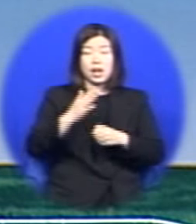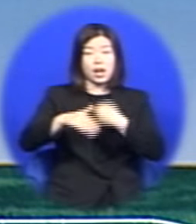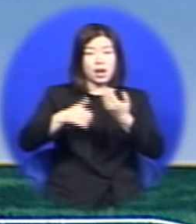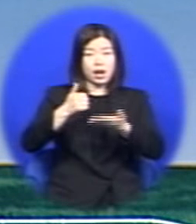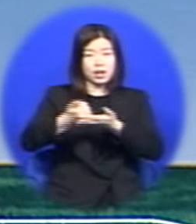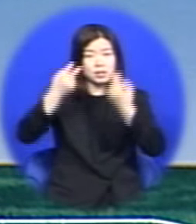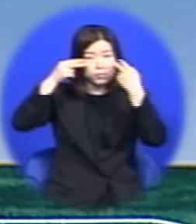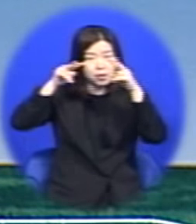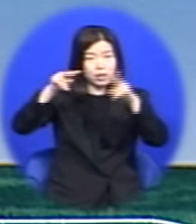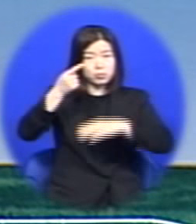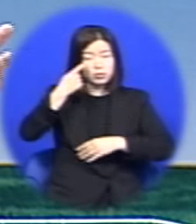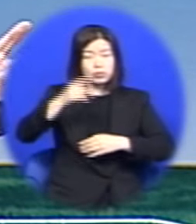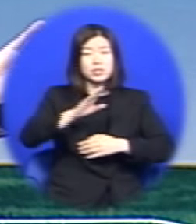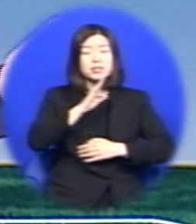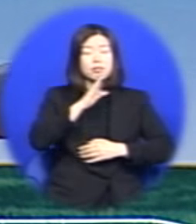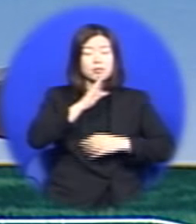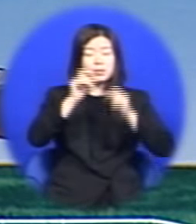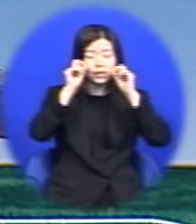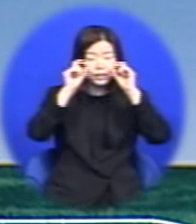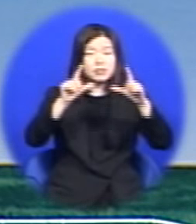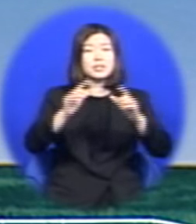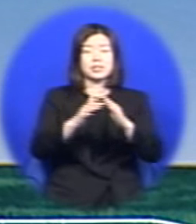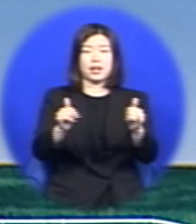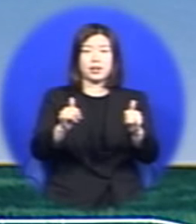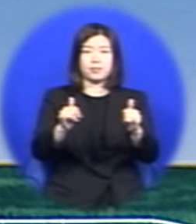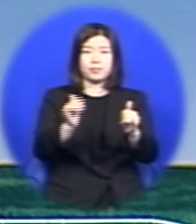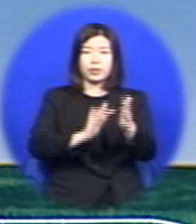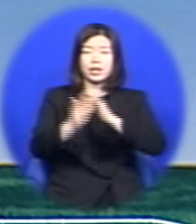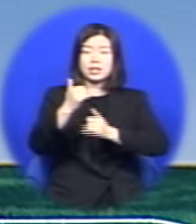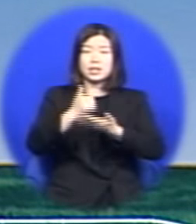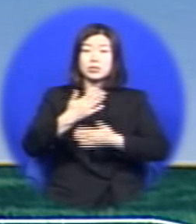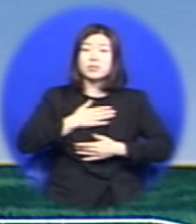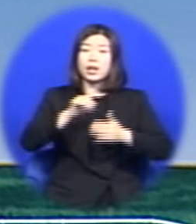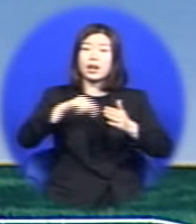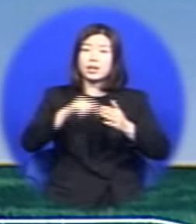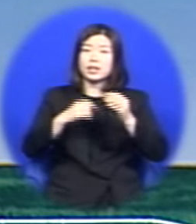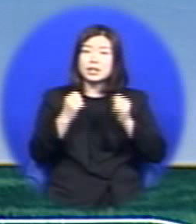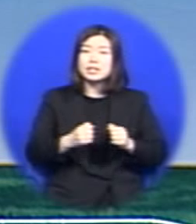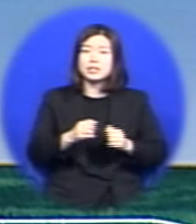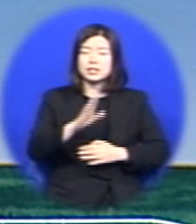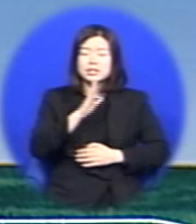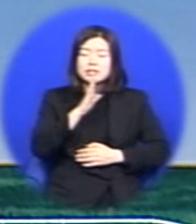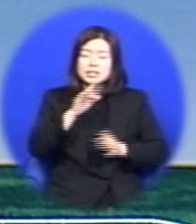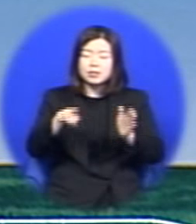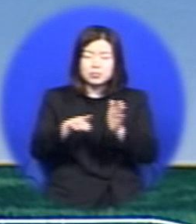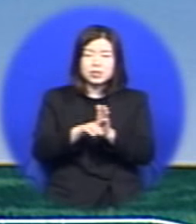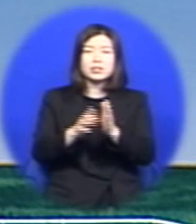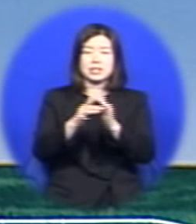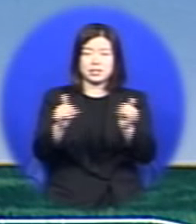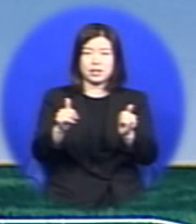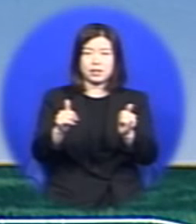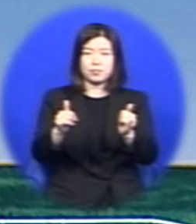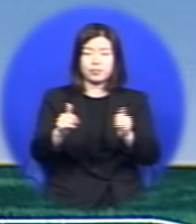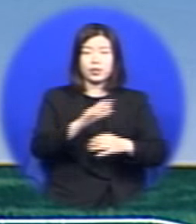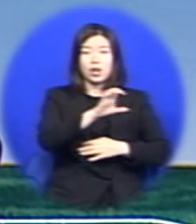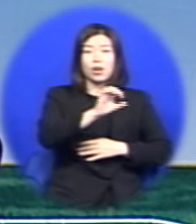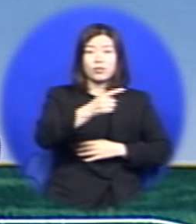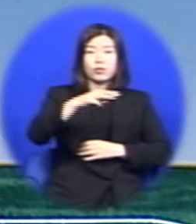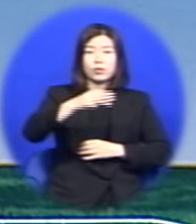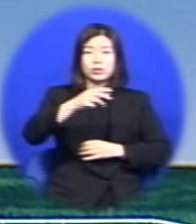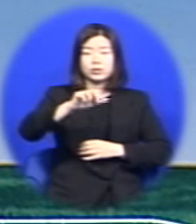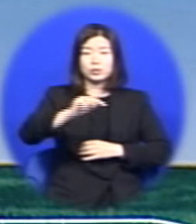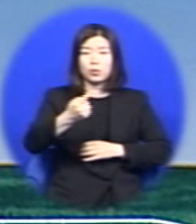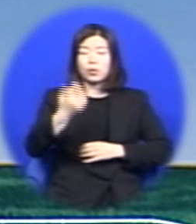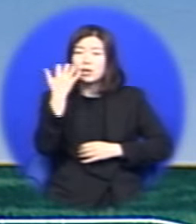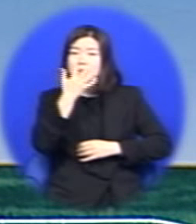하나님을 바라보는 눈이 정말 뜨인 사람, 예수님이 내 안에 계신 것이 진짜 믿어지는 사람은 포르노와 음란에서